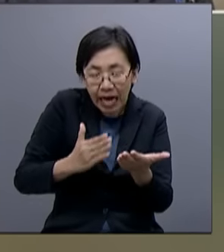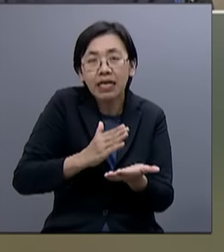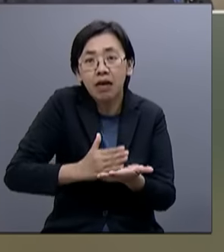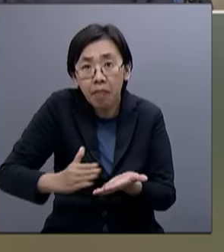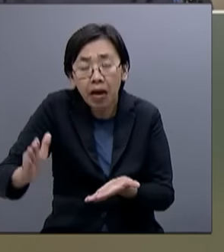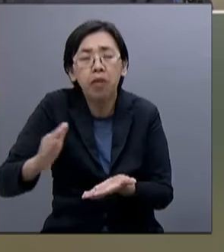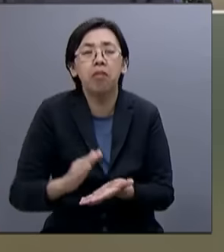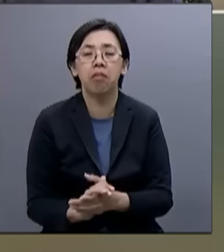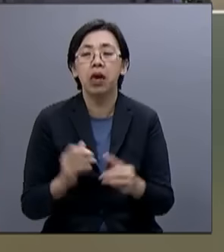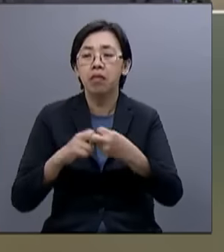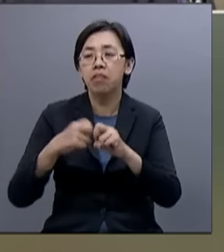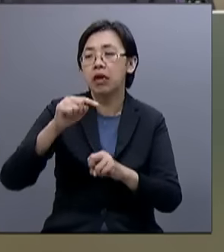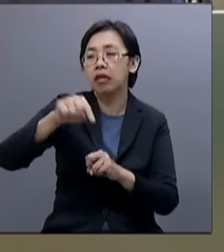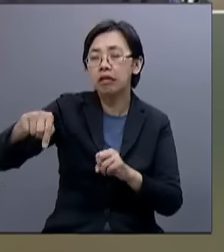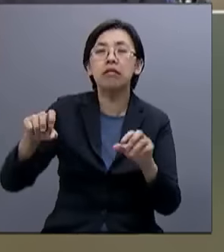ณะเดียวกัน